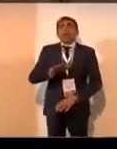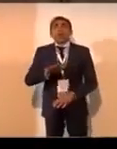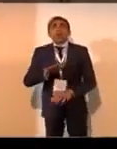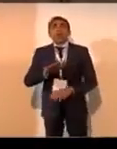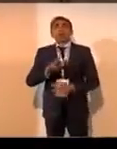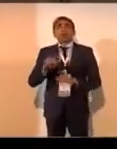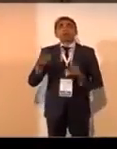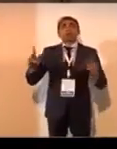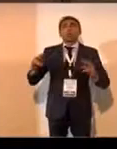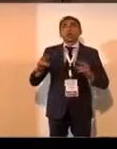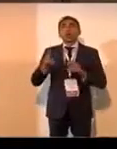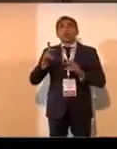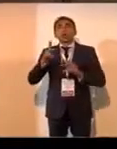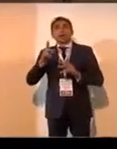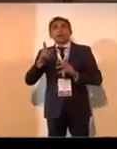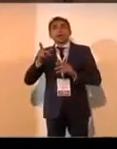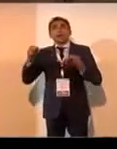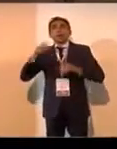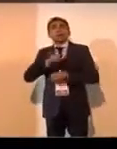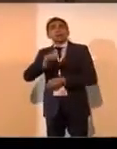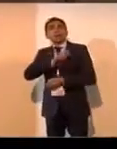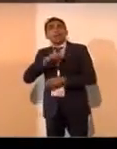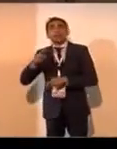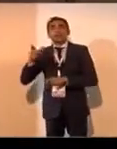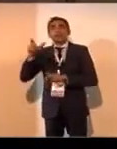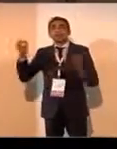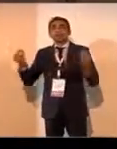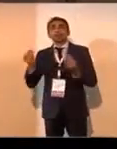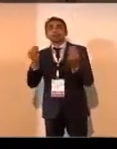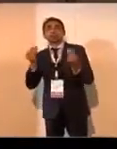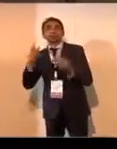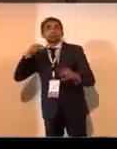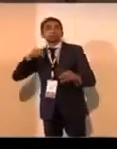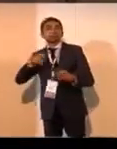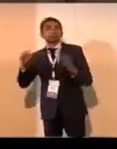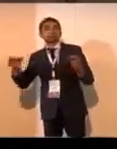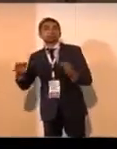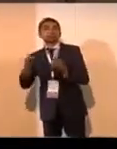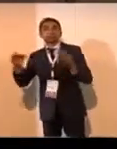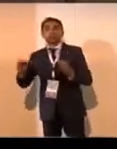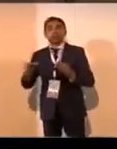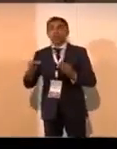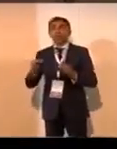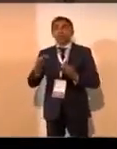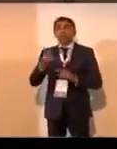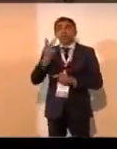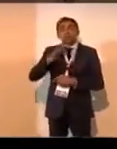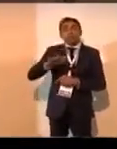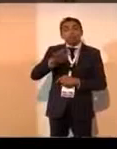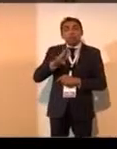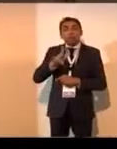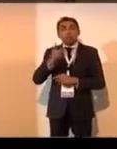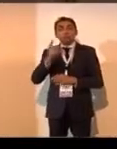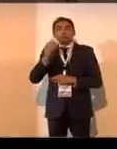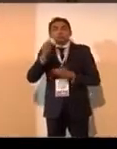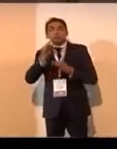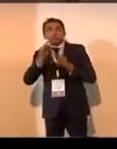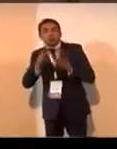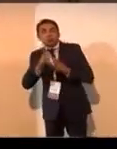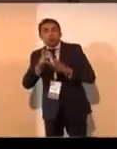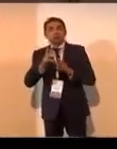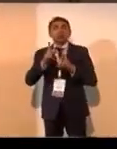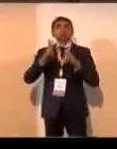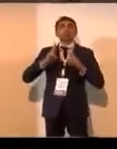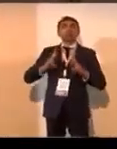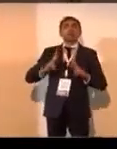sulle Ramblas, cioè dove i giovani vanno a passeggiare, cioè nei luoghi dove normalmente andiamo a cercare un momento di socialità, di vivibilità,